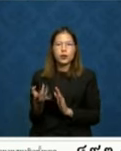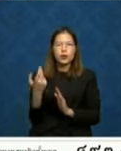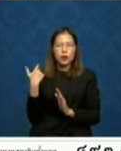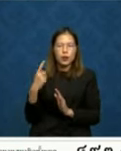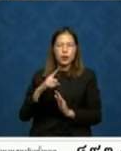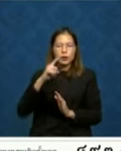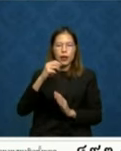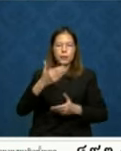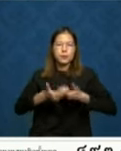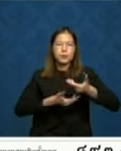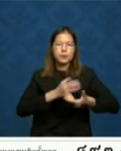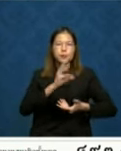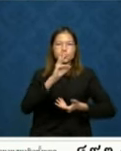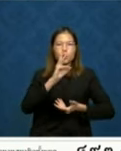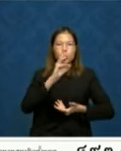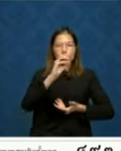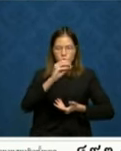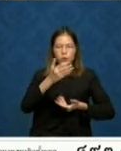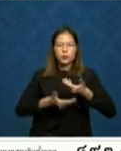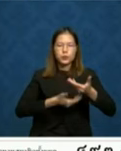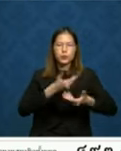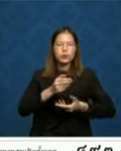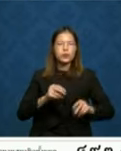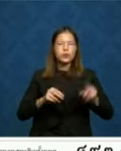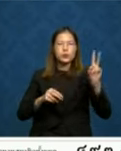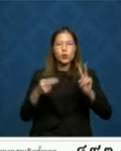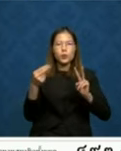ายครับปี60มีการจำหน่ายกว่า 28,000